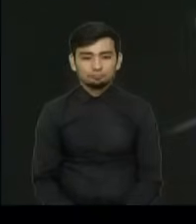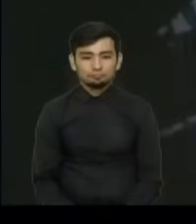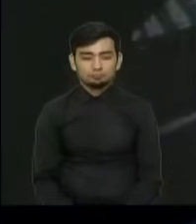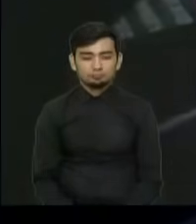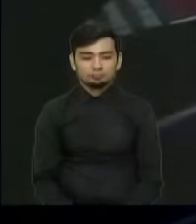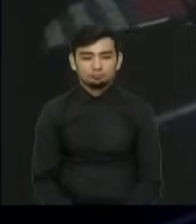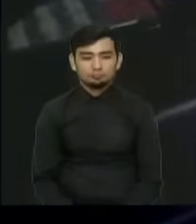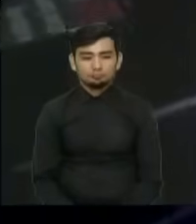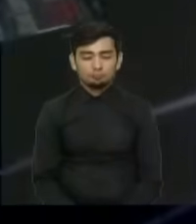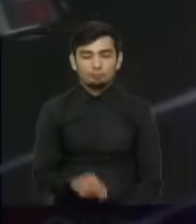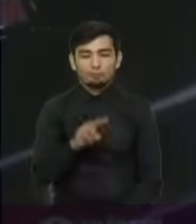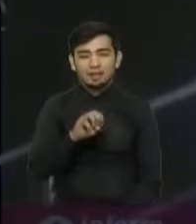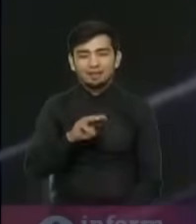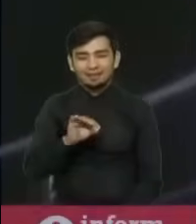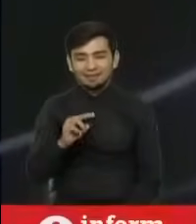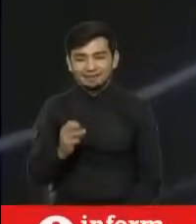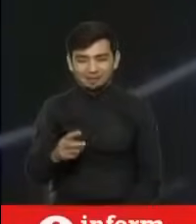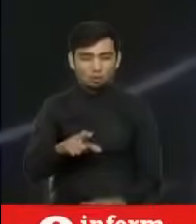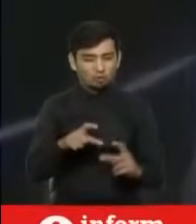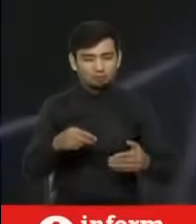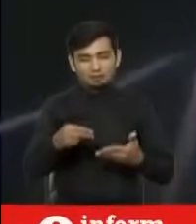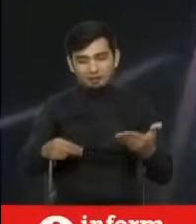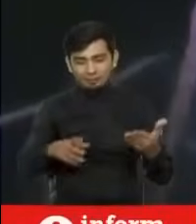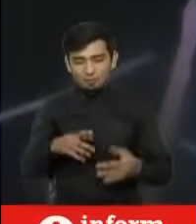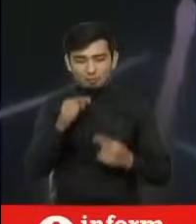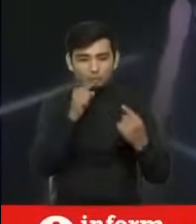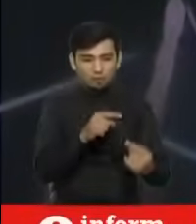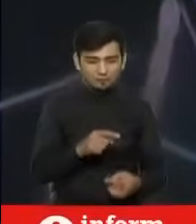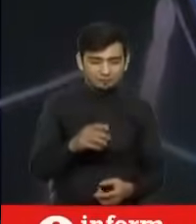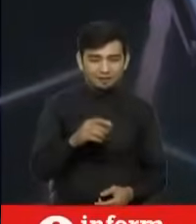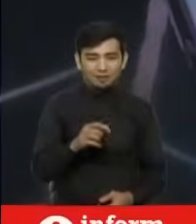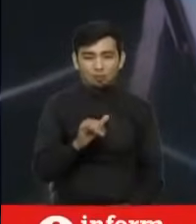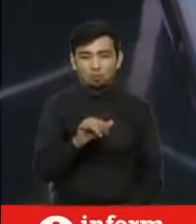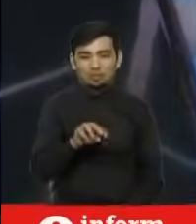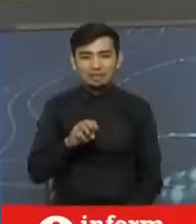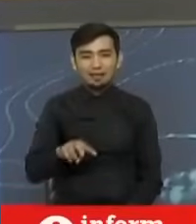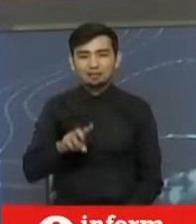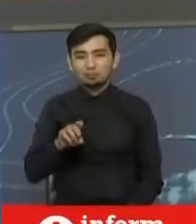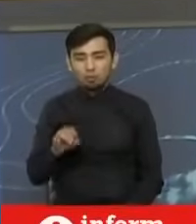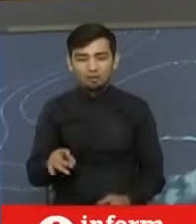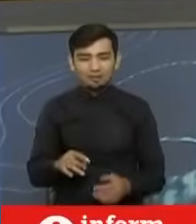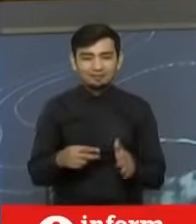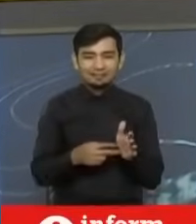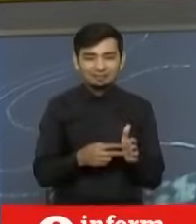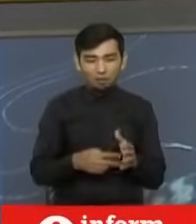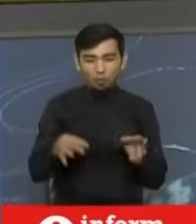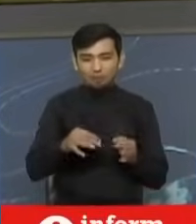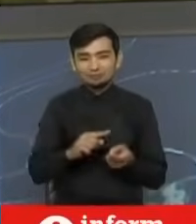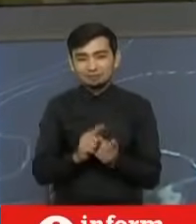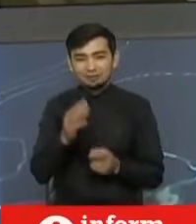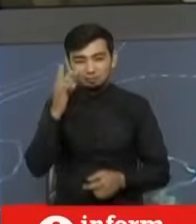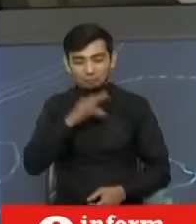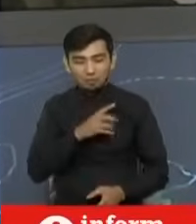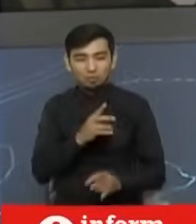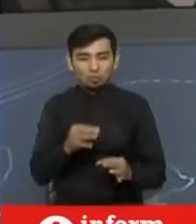жители петицию против утильсбора и первичной регистрации оставят без удовлетворения Решение об отказе было принято по